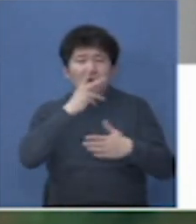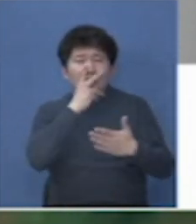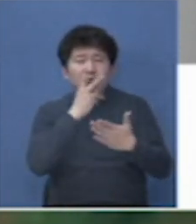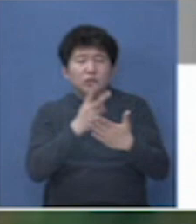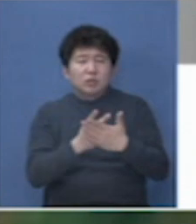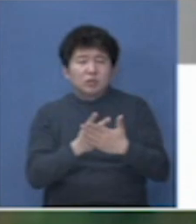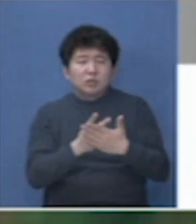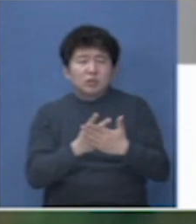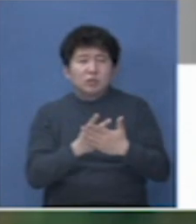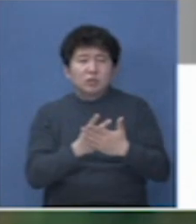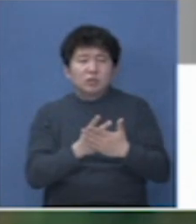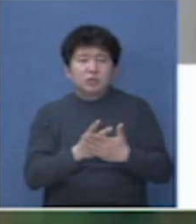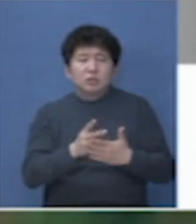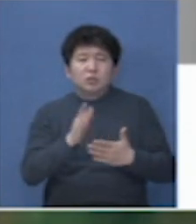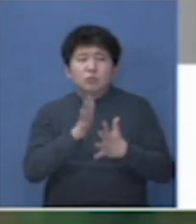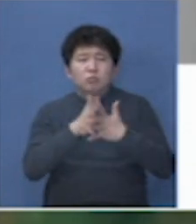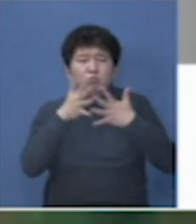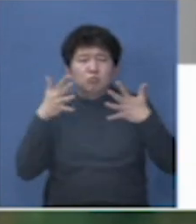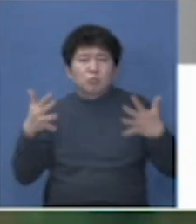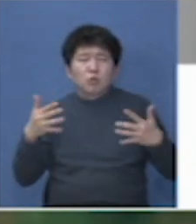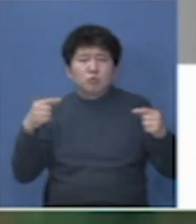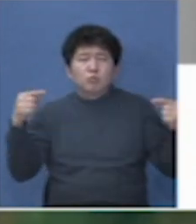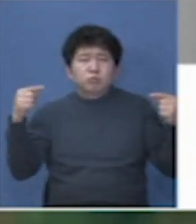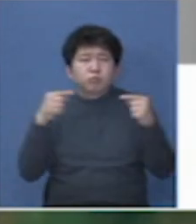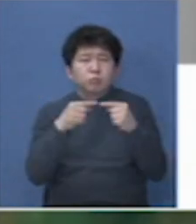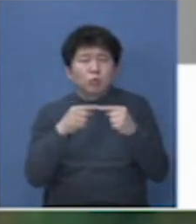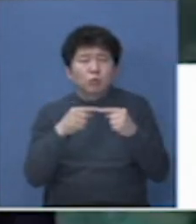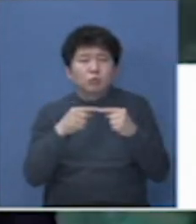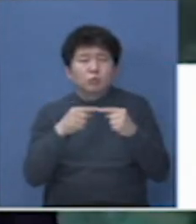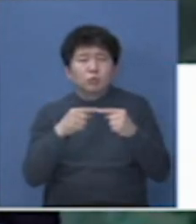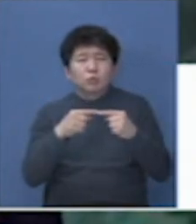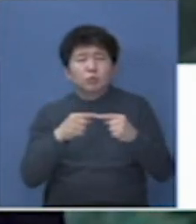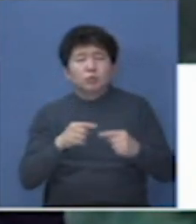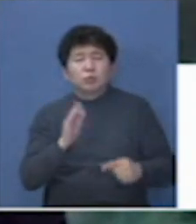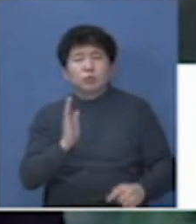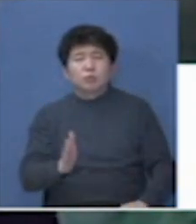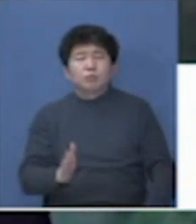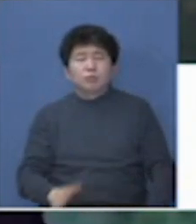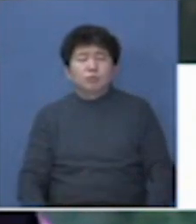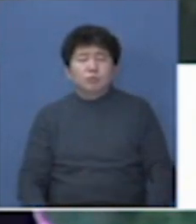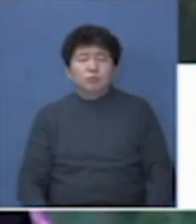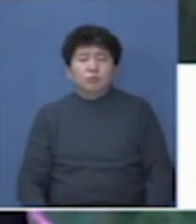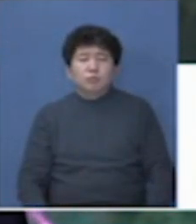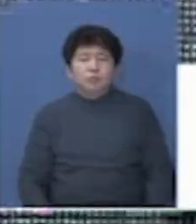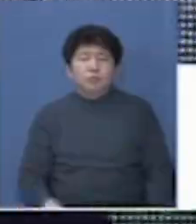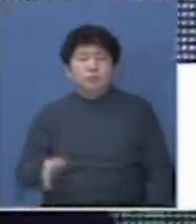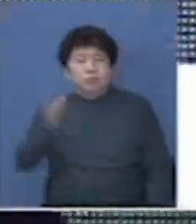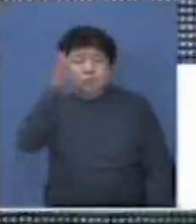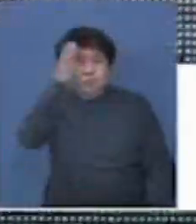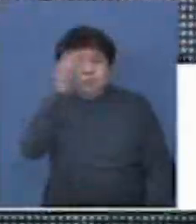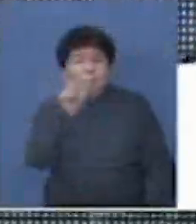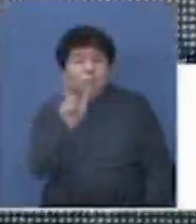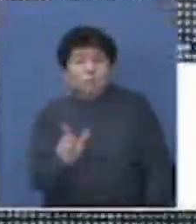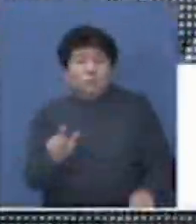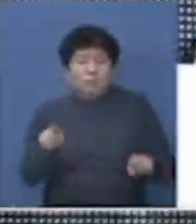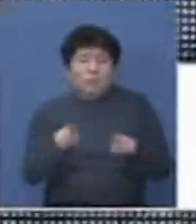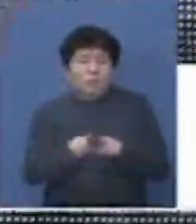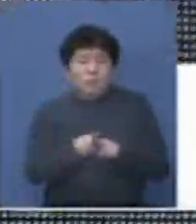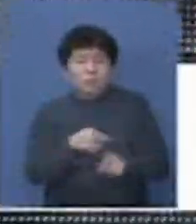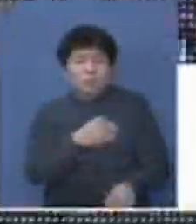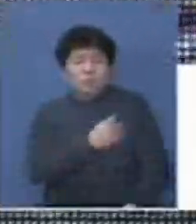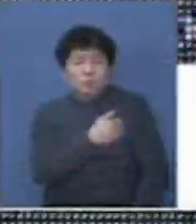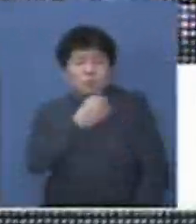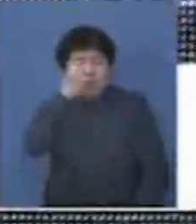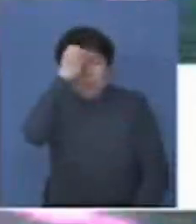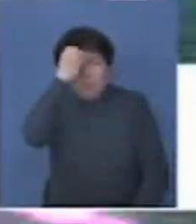рассмотрения данных, тем больше вероятность попадания как бы в точку. Ученые также планируют подключить технологии